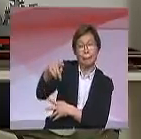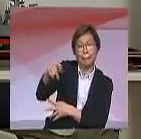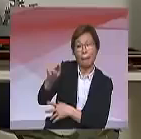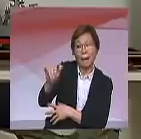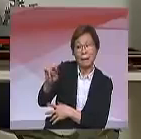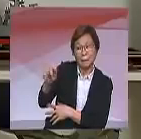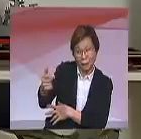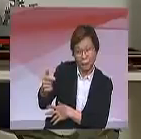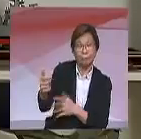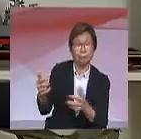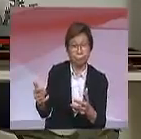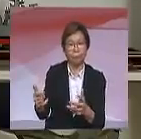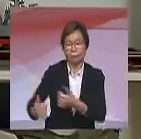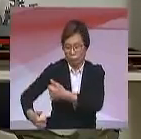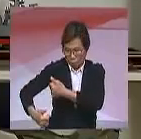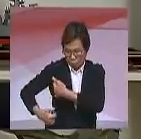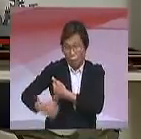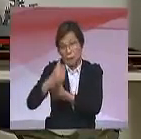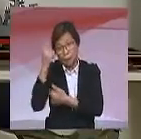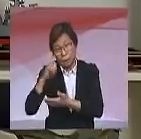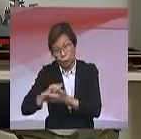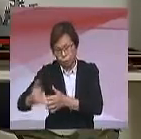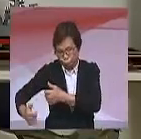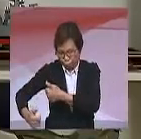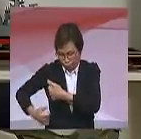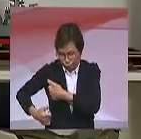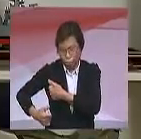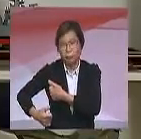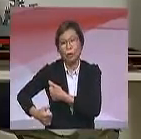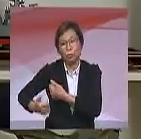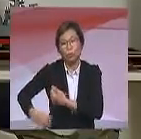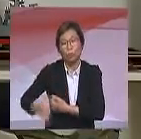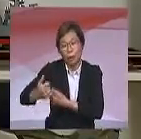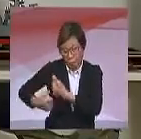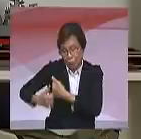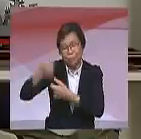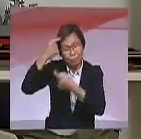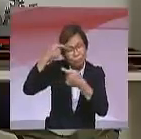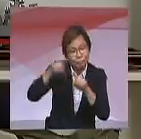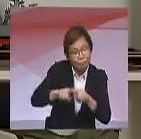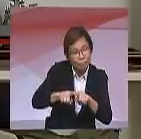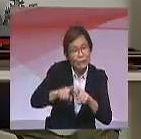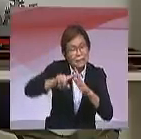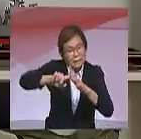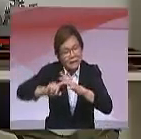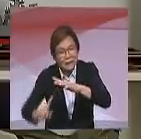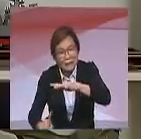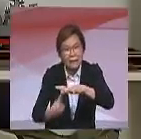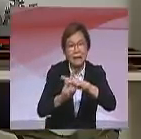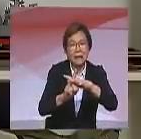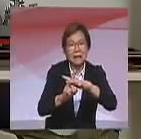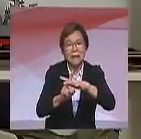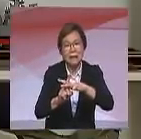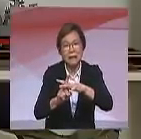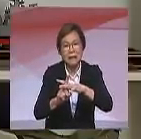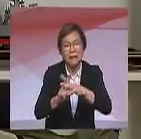Sehubungan dengan itu, Angkatan Tentera Malaysia ataupun ATM telah bersetuju untuk mewujudkan makeshift